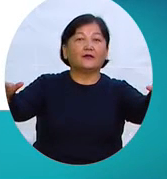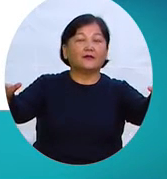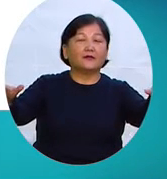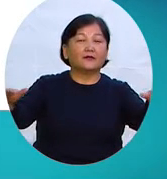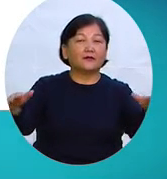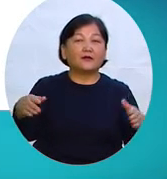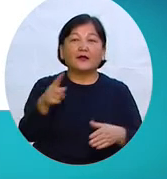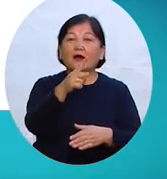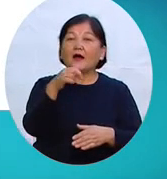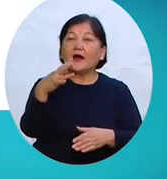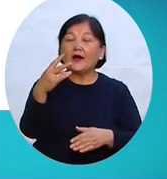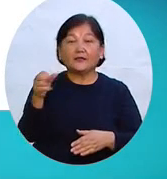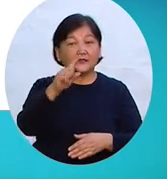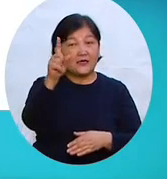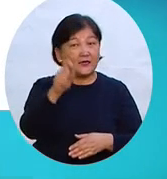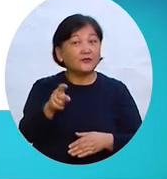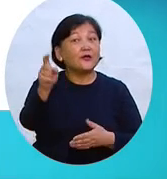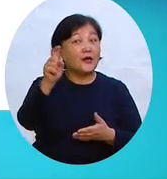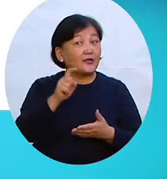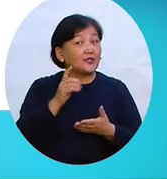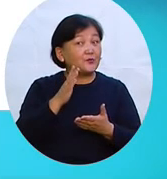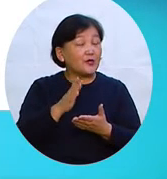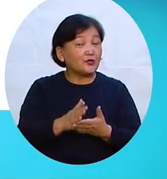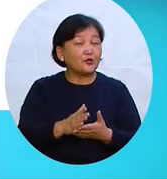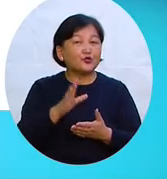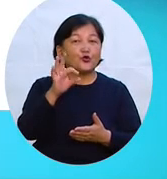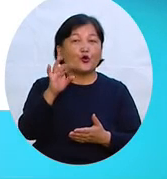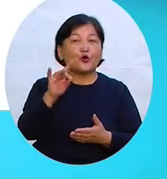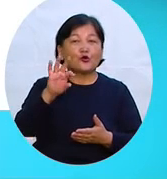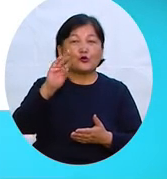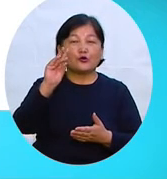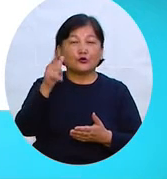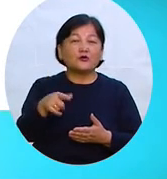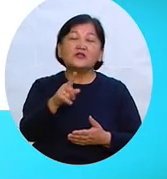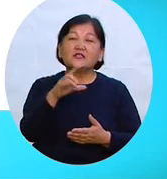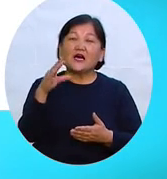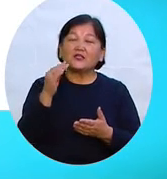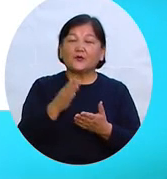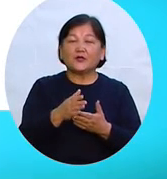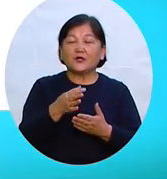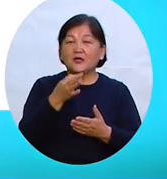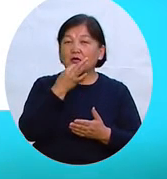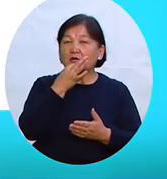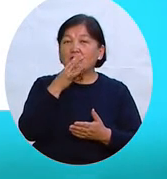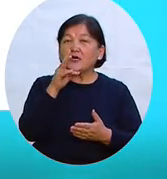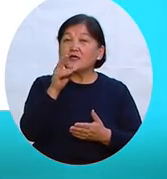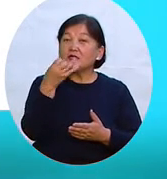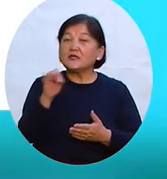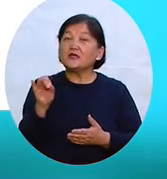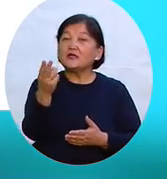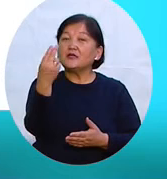гэсэн асуултанд хариулагдаж байгаа учраас орныг зааж байгаа. Тэгвэл энэ орныг яаж вэ? Эртний домок шиг буурал